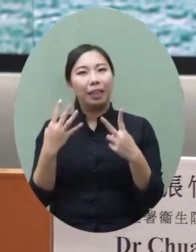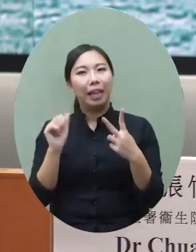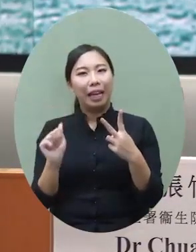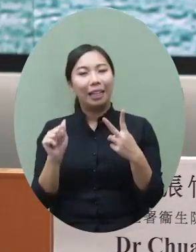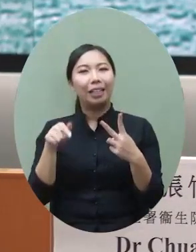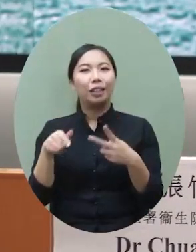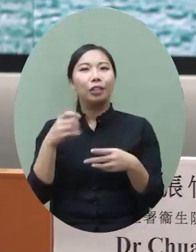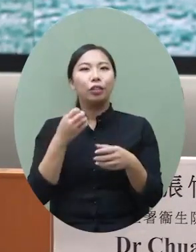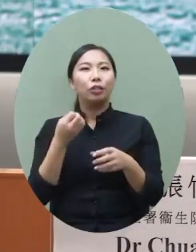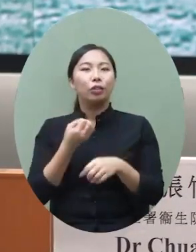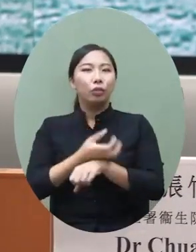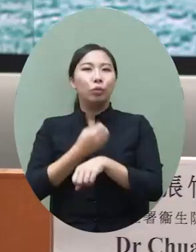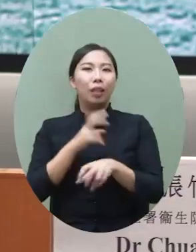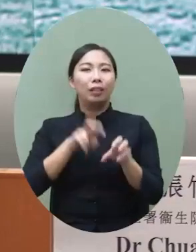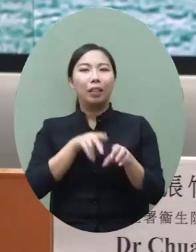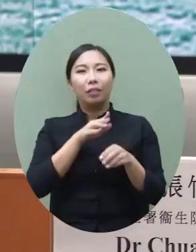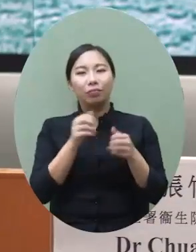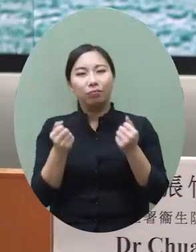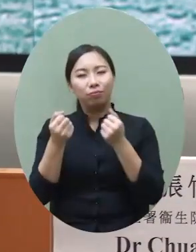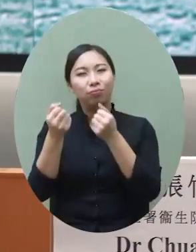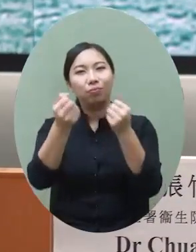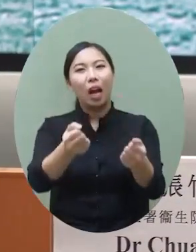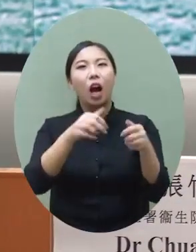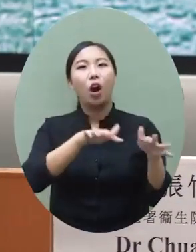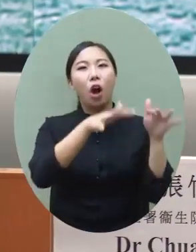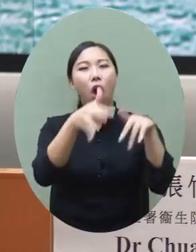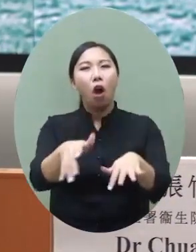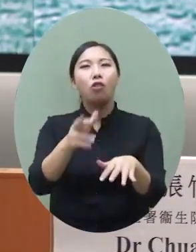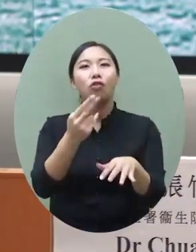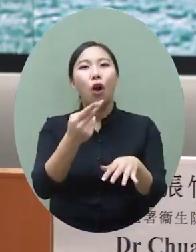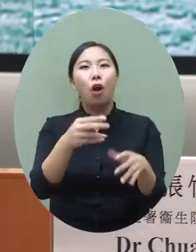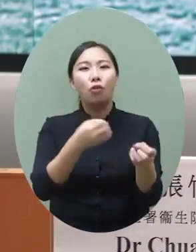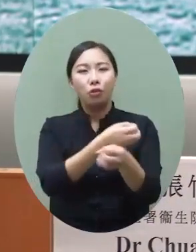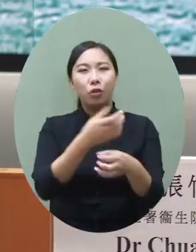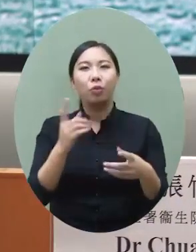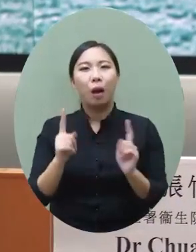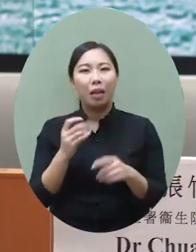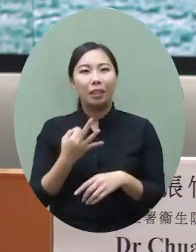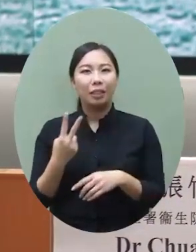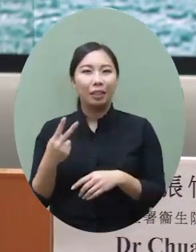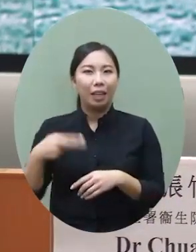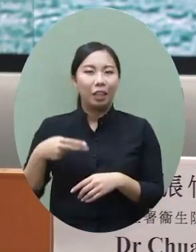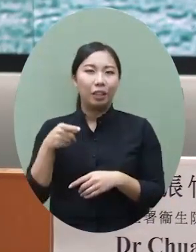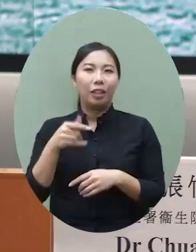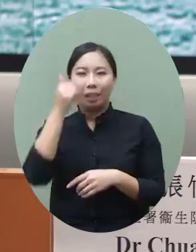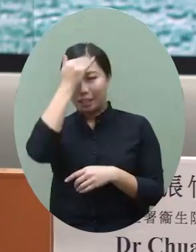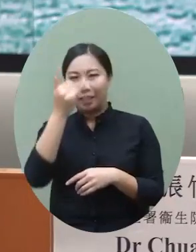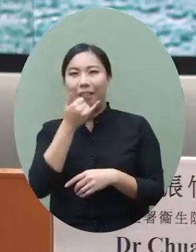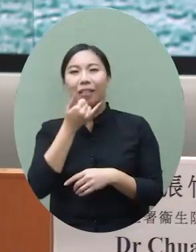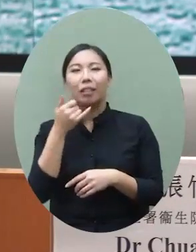西去浪翠園，或者係32H 係荔枝角去象山